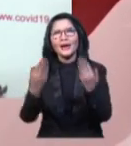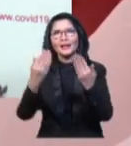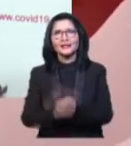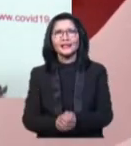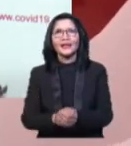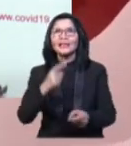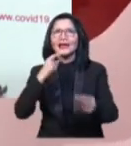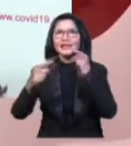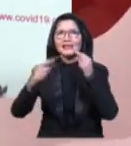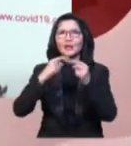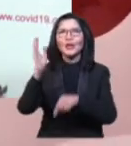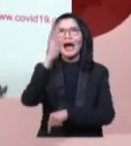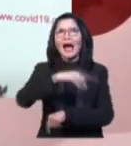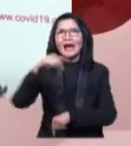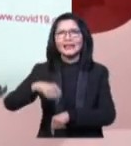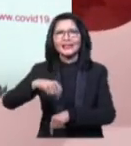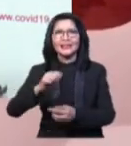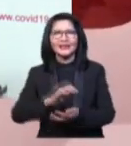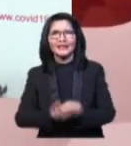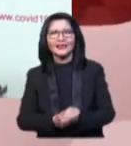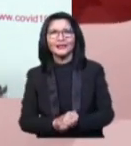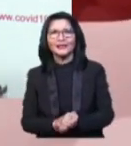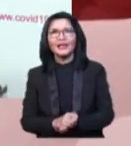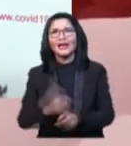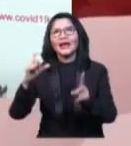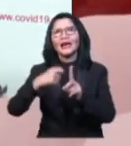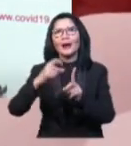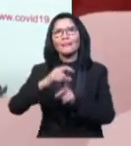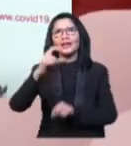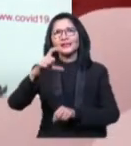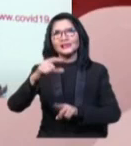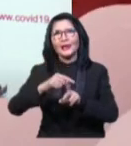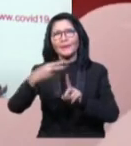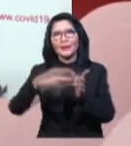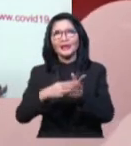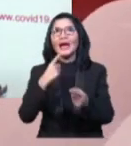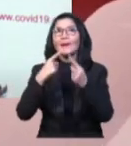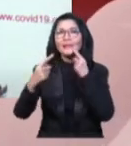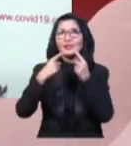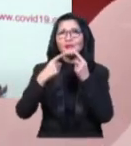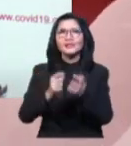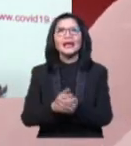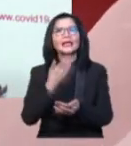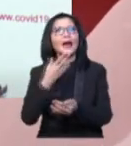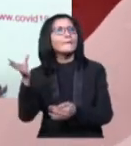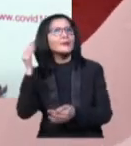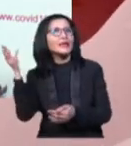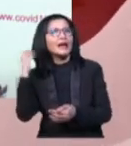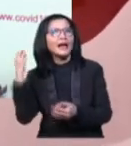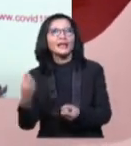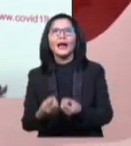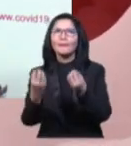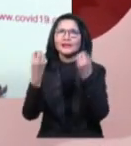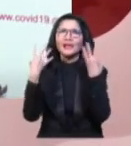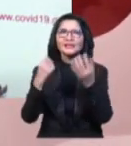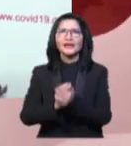dialog produktif Selasa 3 Agustus 2021 di Media Center KPCPEN hari ini, kita akan berdiskusi sekaligus mendengar penjelasan